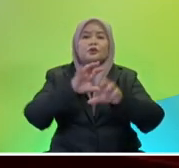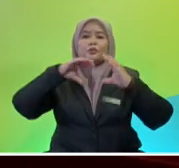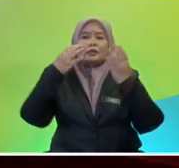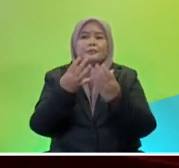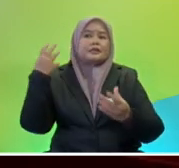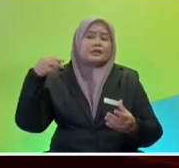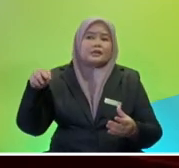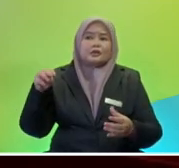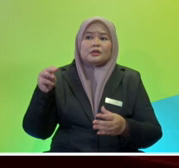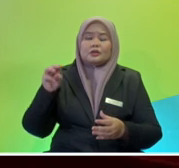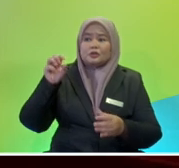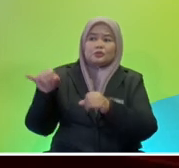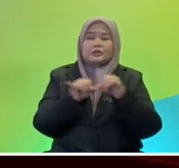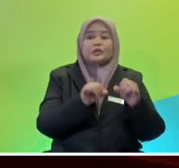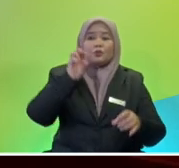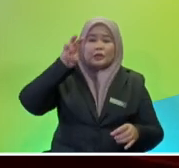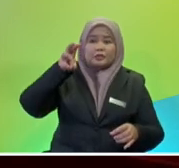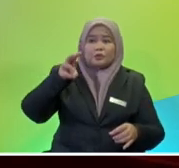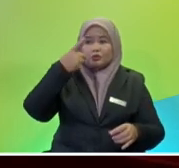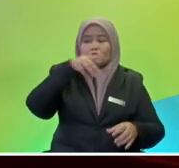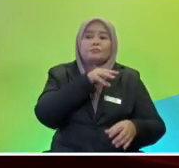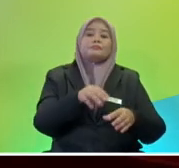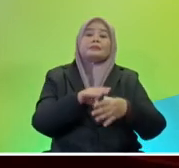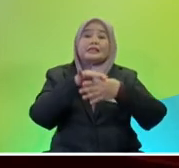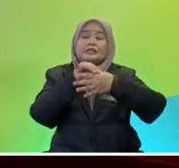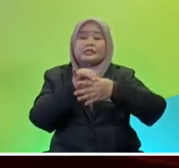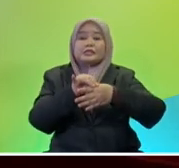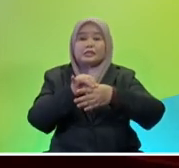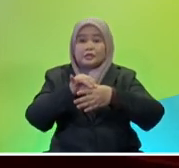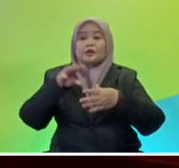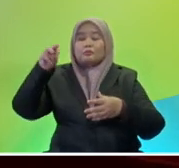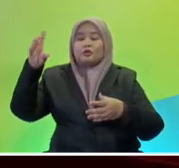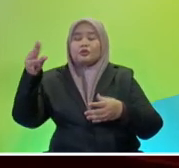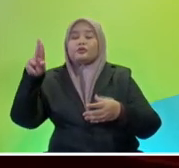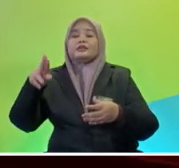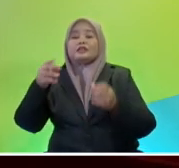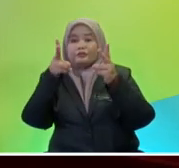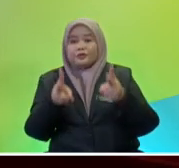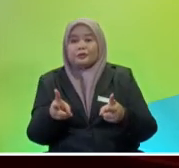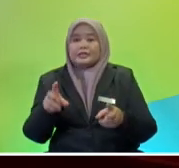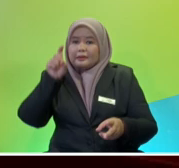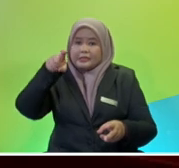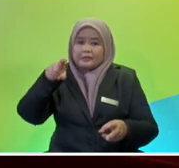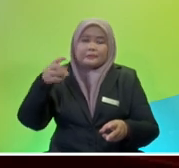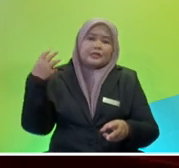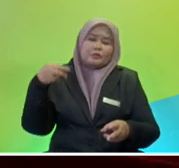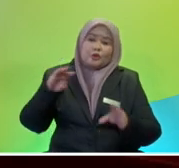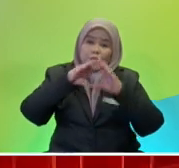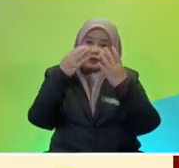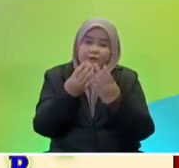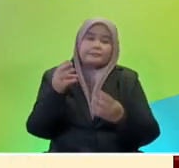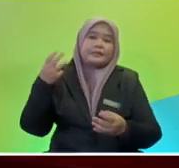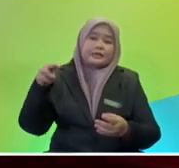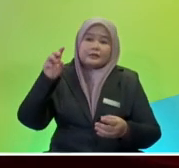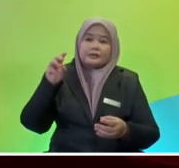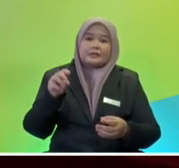mereka juga diwajibkan untuk mengisi modul individu ah jadi kita pastikan walaupun mereka buat tugas yang kumpulan tapi mereka